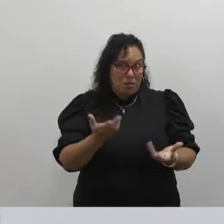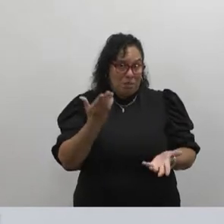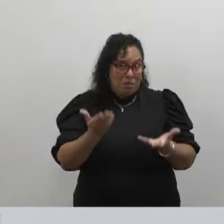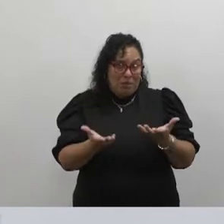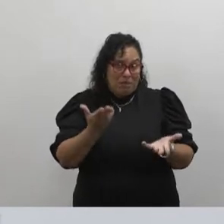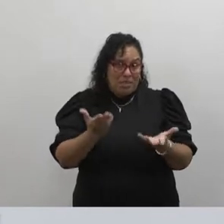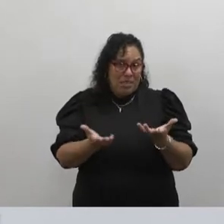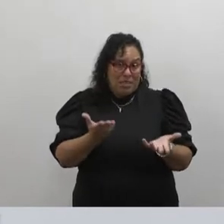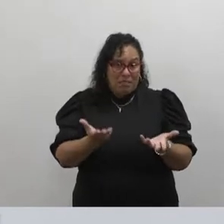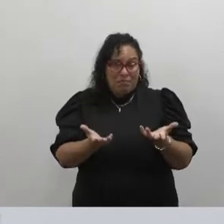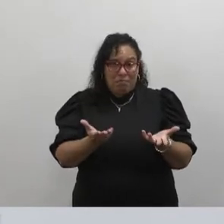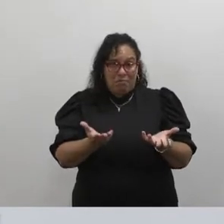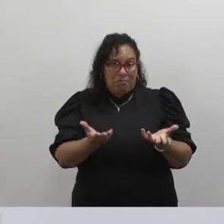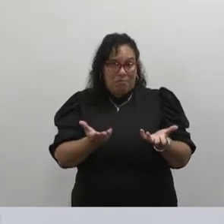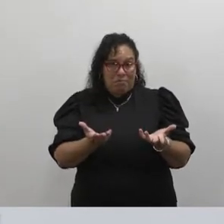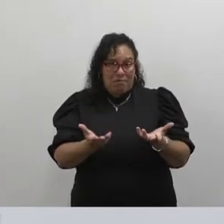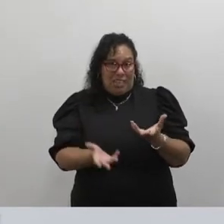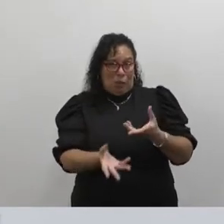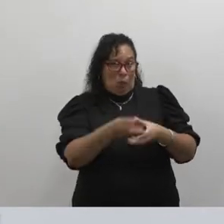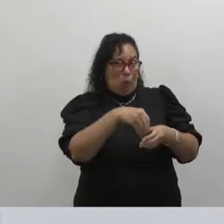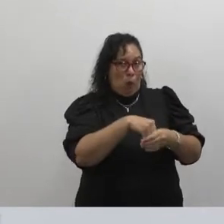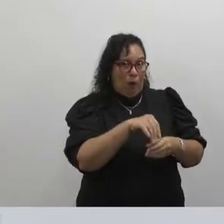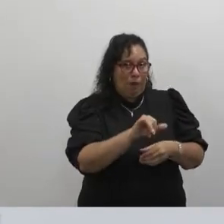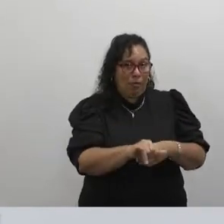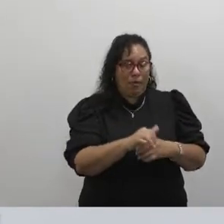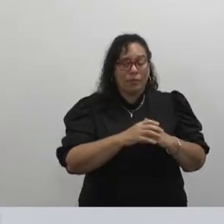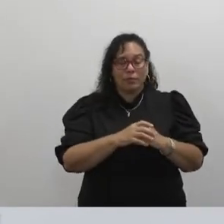chạm bạch thời các bách nào phần bảy đón anh chân tầng